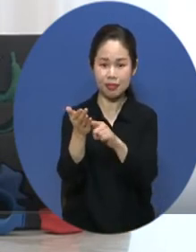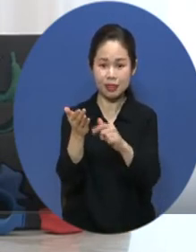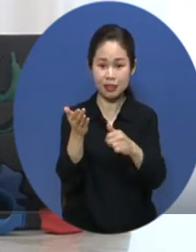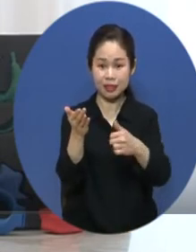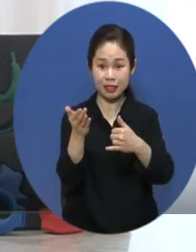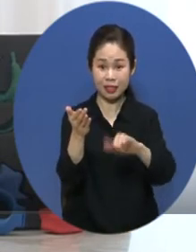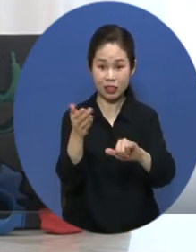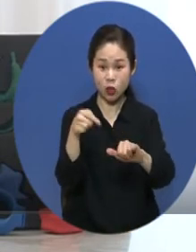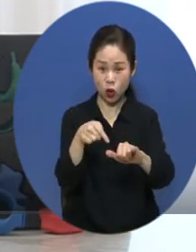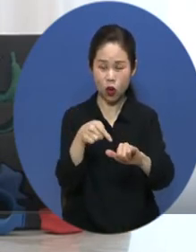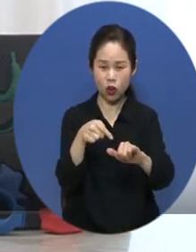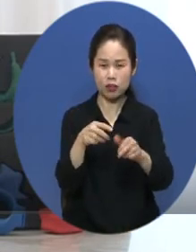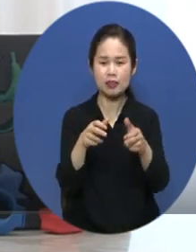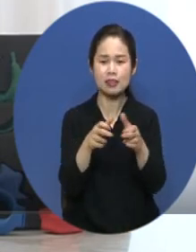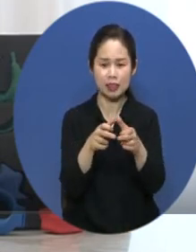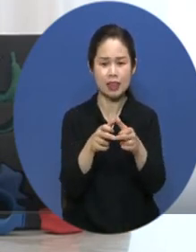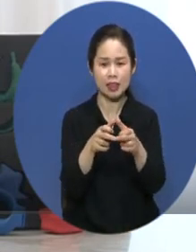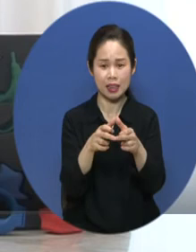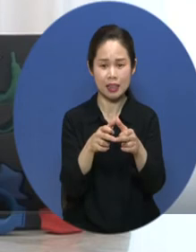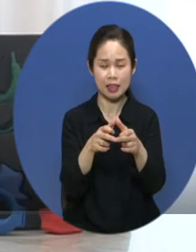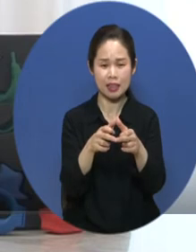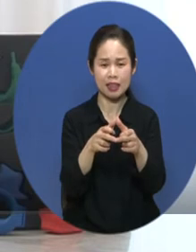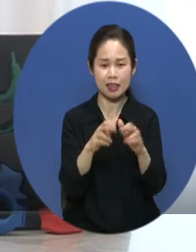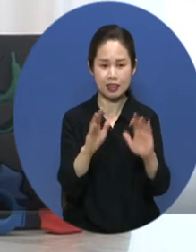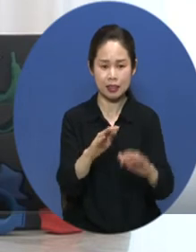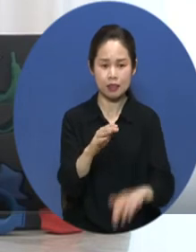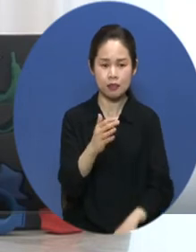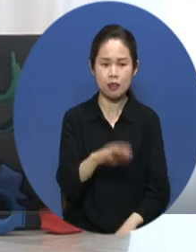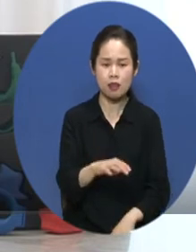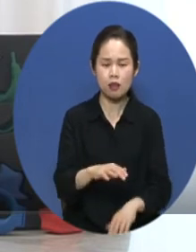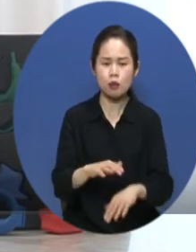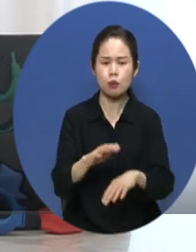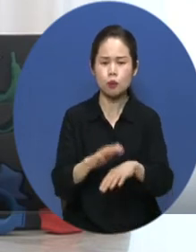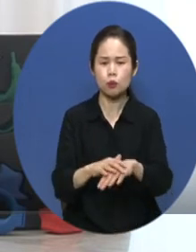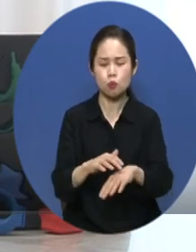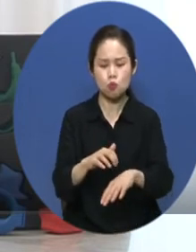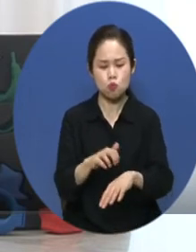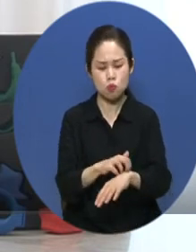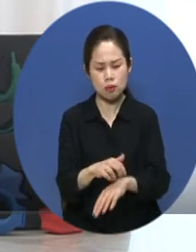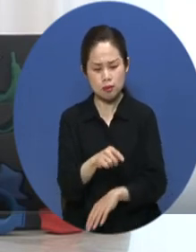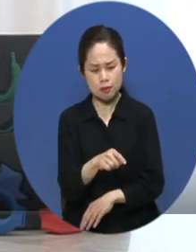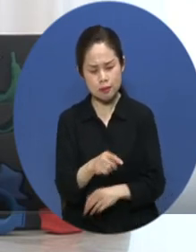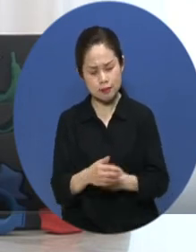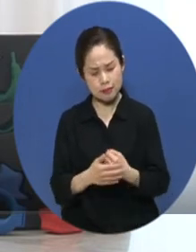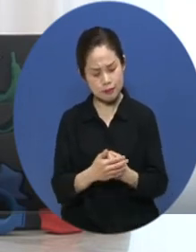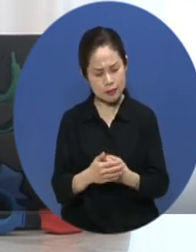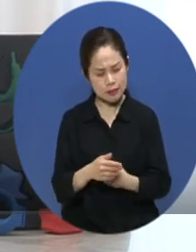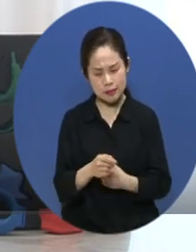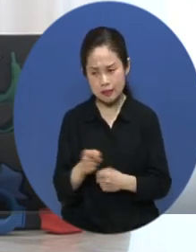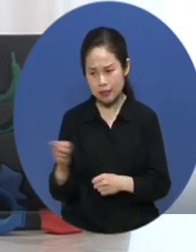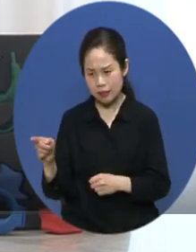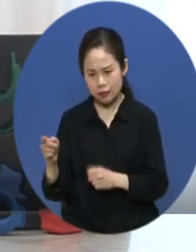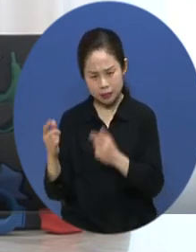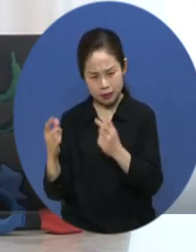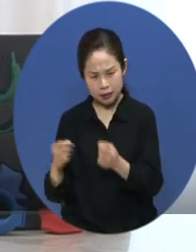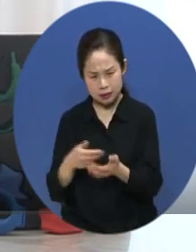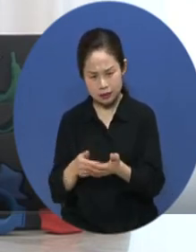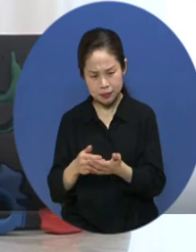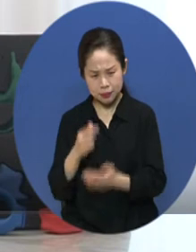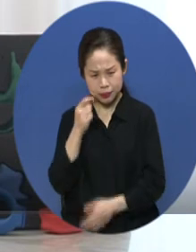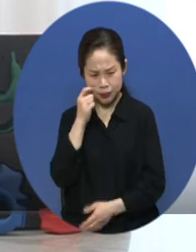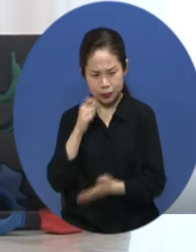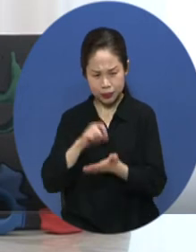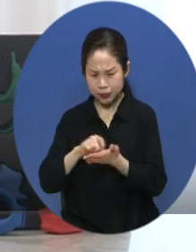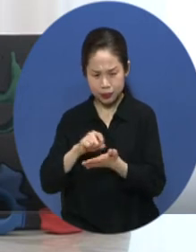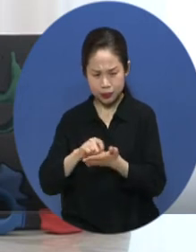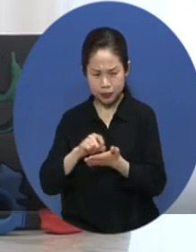아동이 장애를 좀 가지고 있었는데 손이 이제 불편하다 보니까 일반 친구들이 하는 뭐 그림을 그리거나